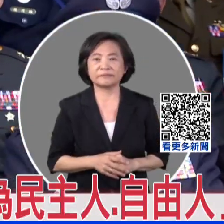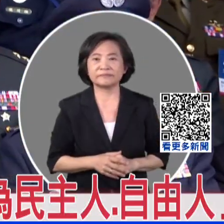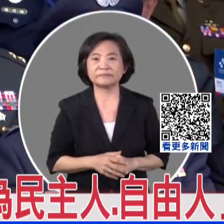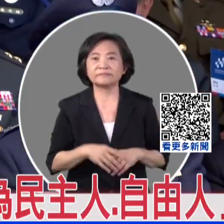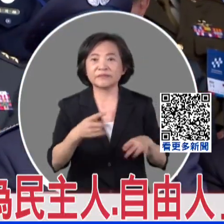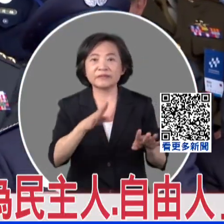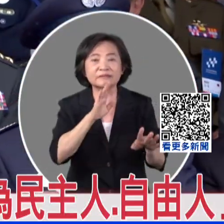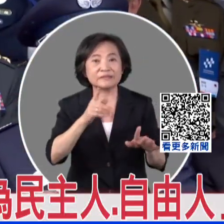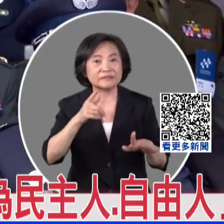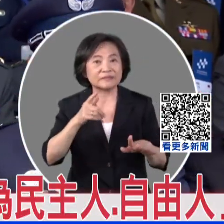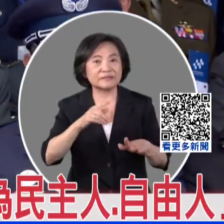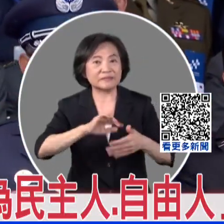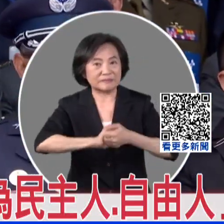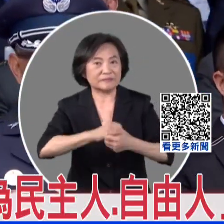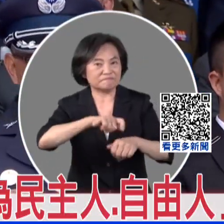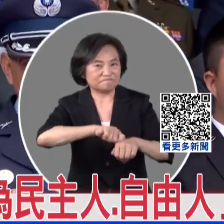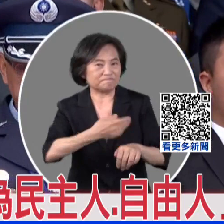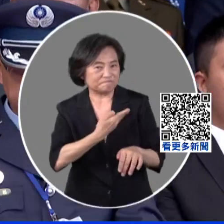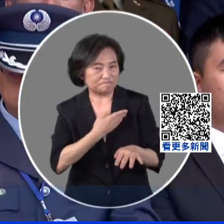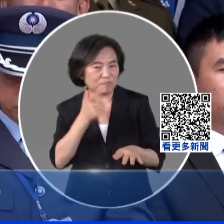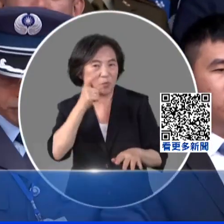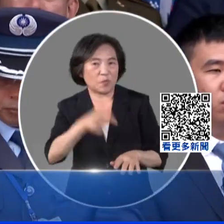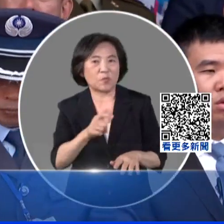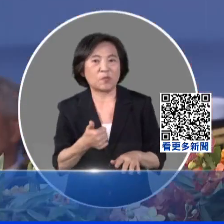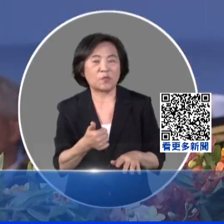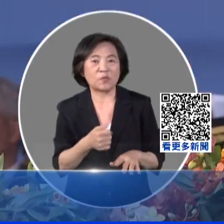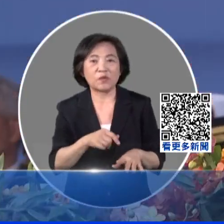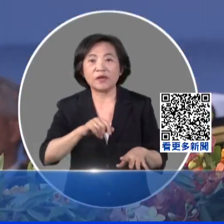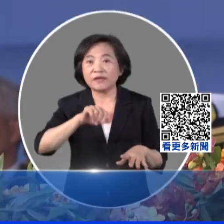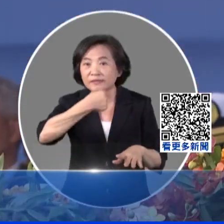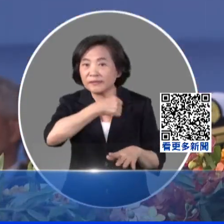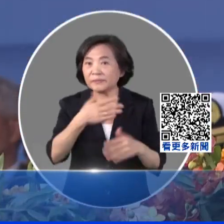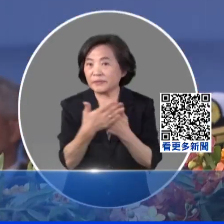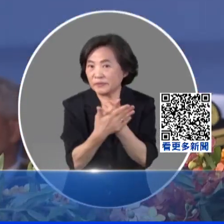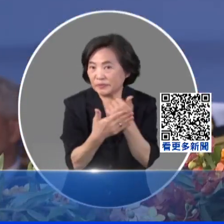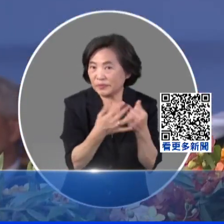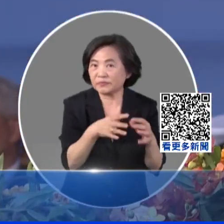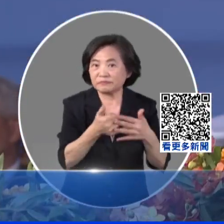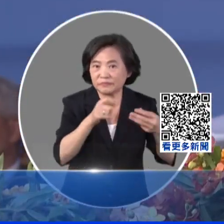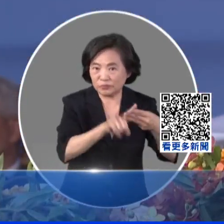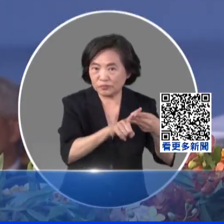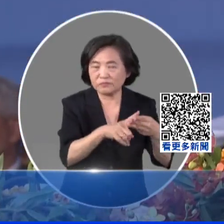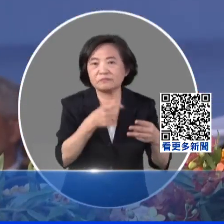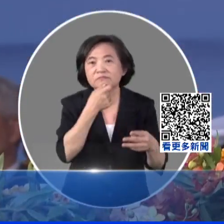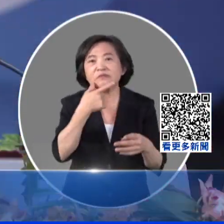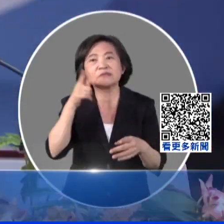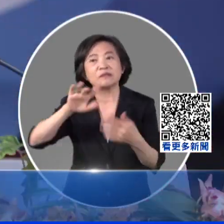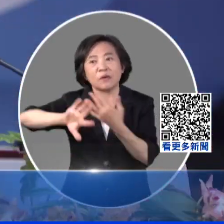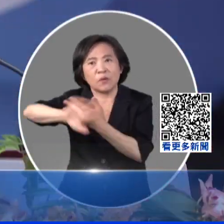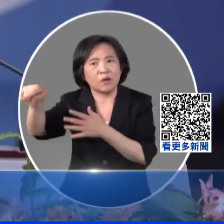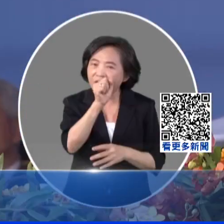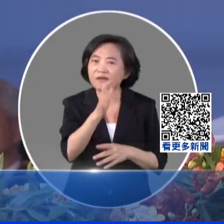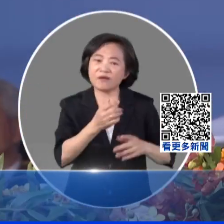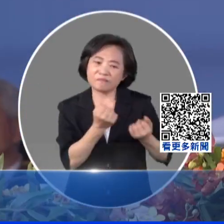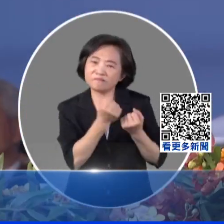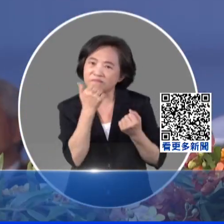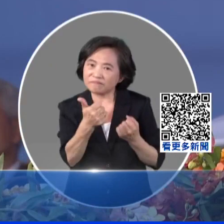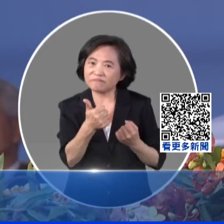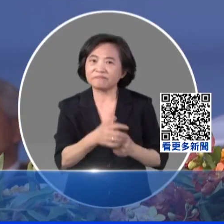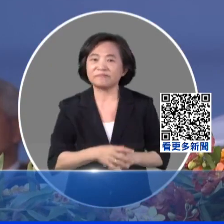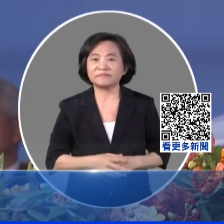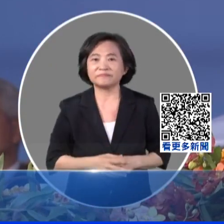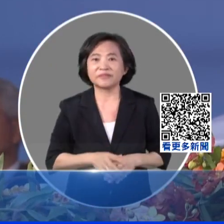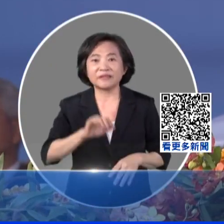湾已经是世界的台湾， 守护台湾的民主就是守护普世价值的民主。台湾